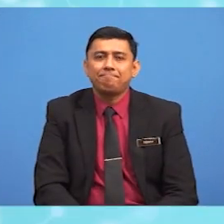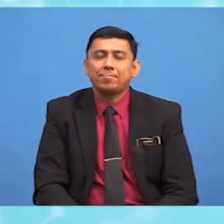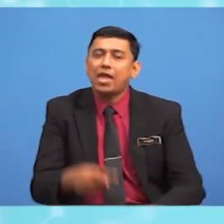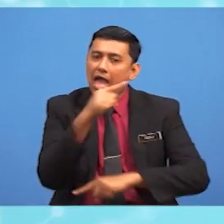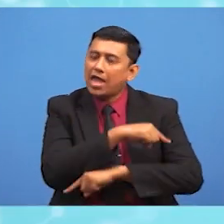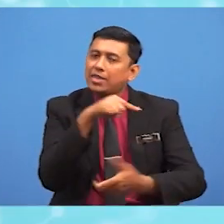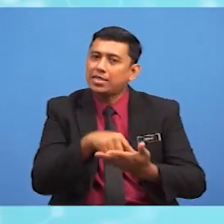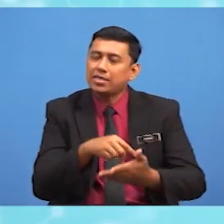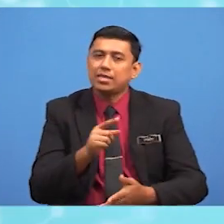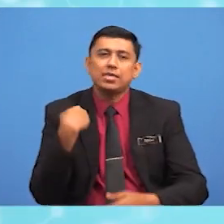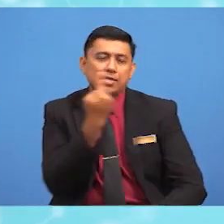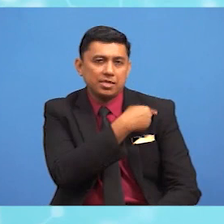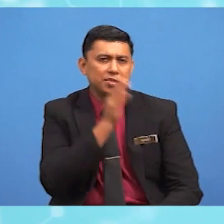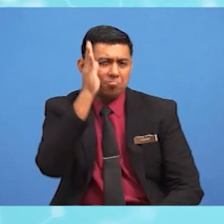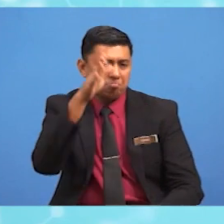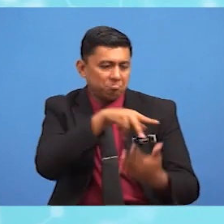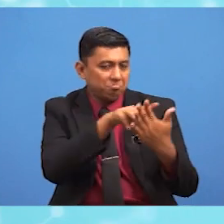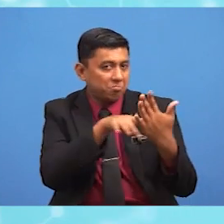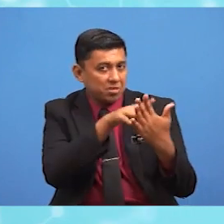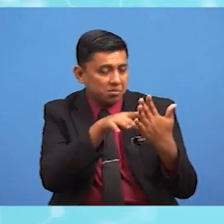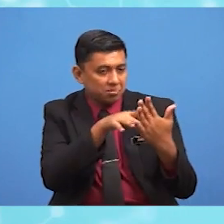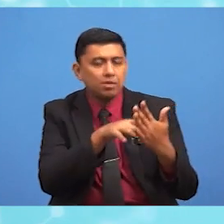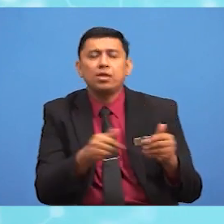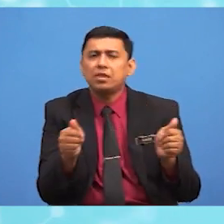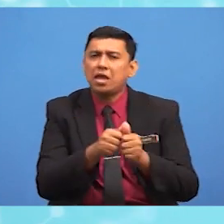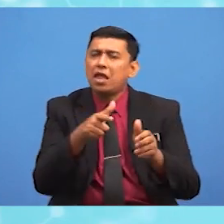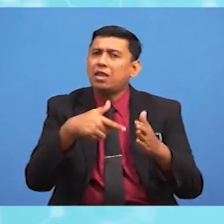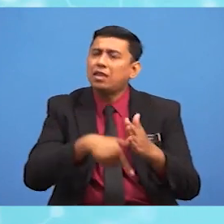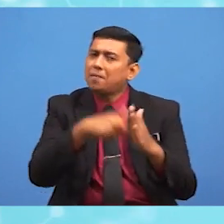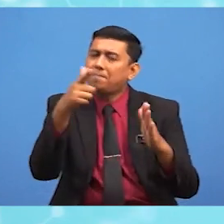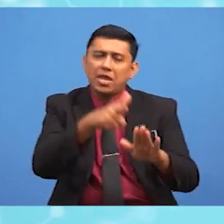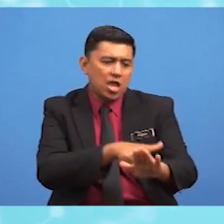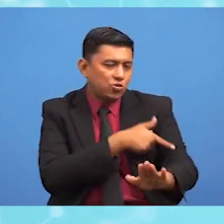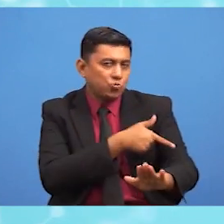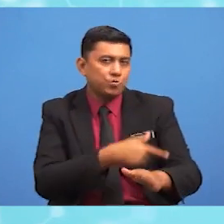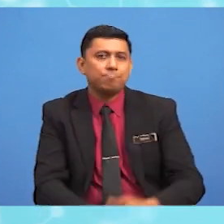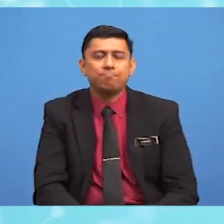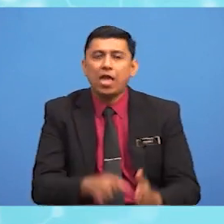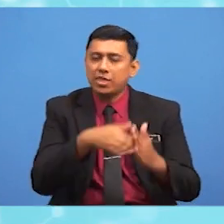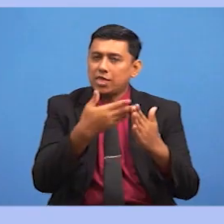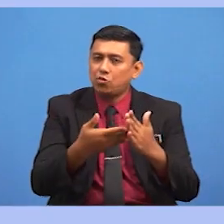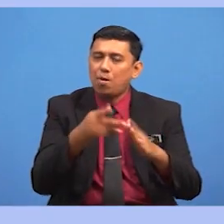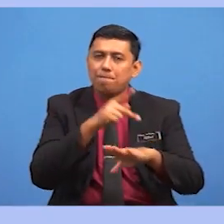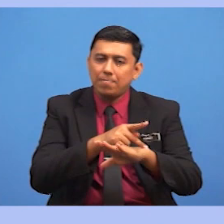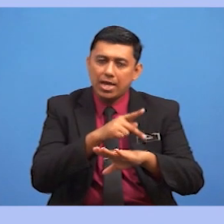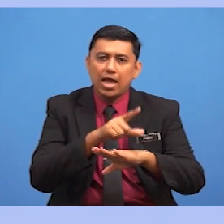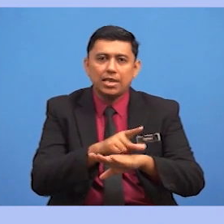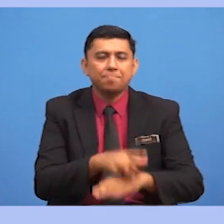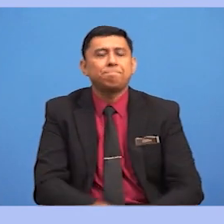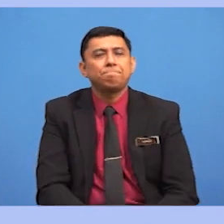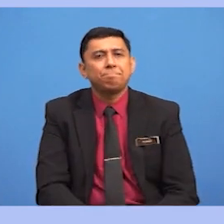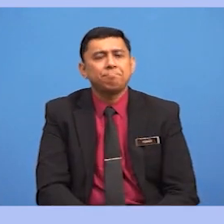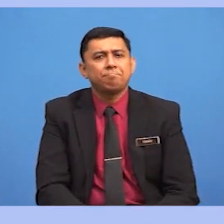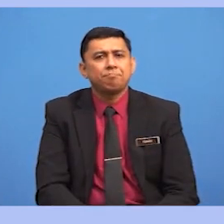Hari ini, kita akan kaji dengan lebih lanjut tentang ciri-ciri jadual berkala unsur moden. Seperti